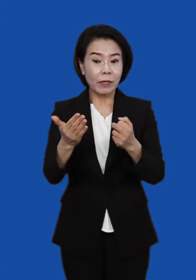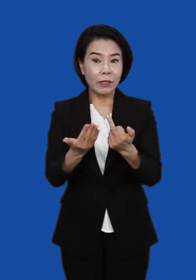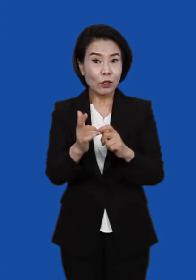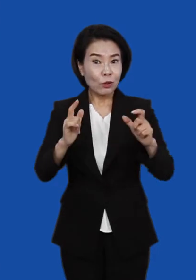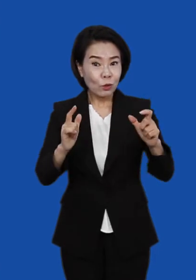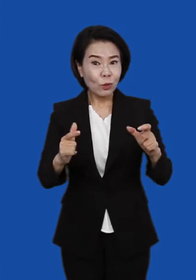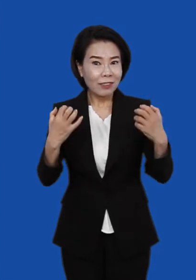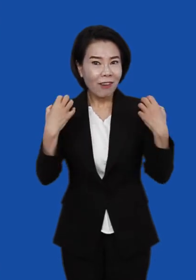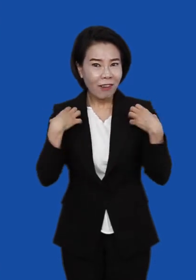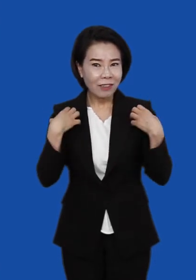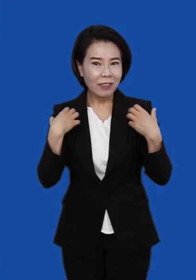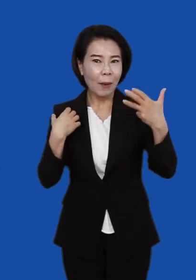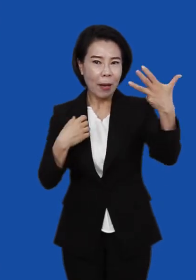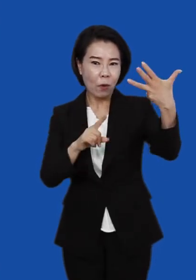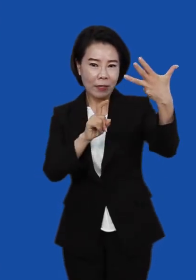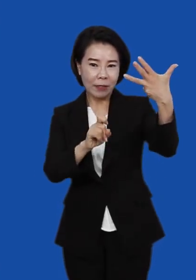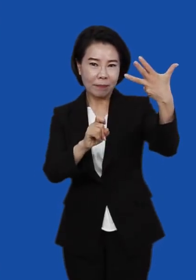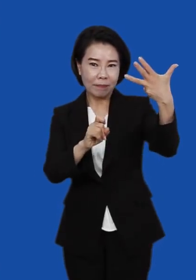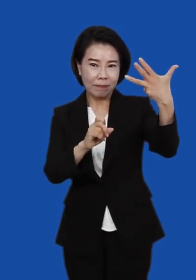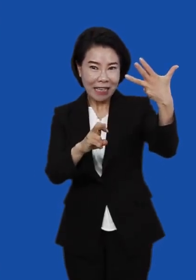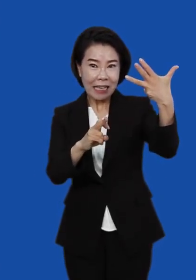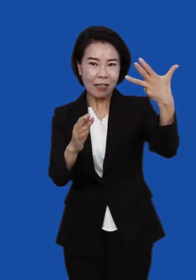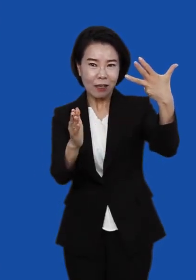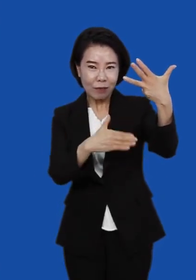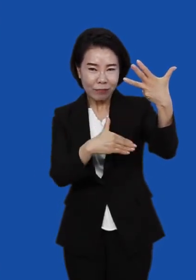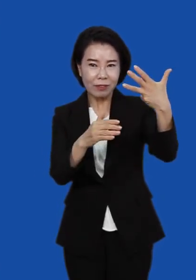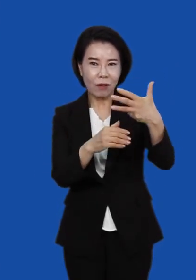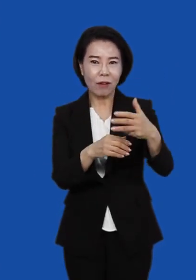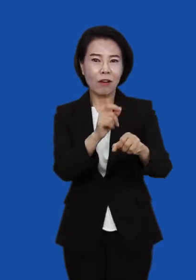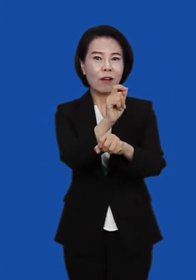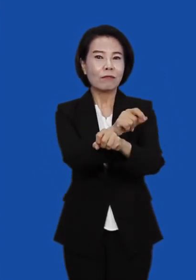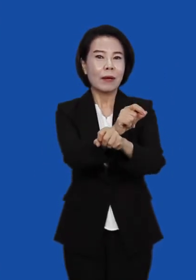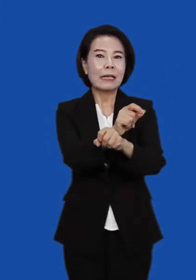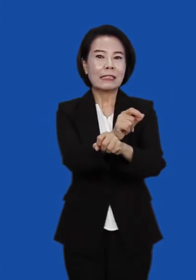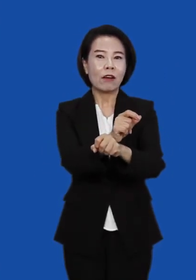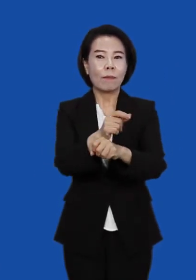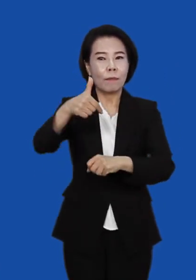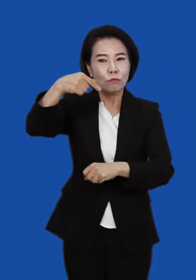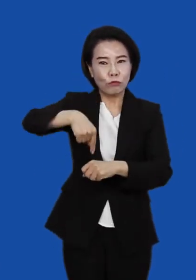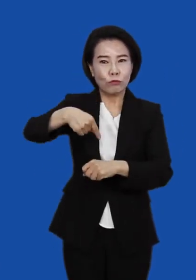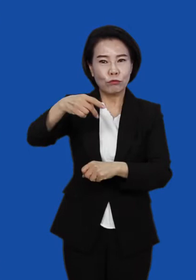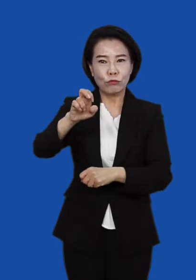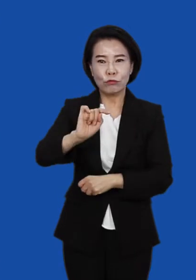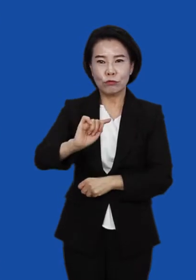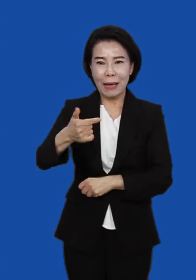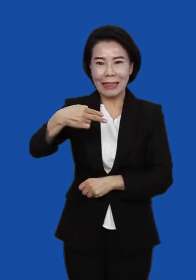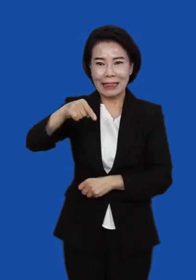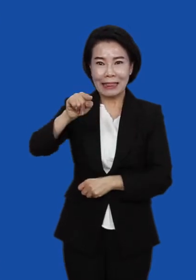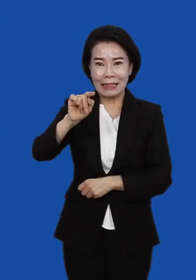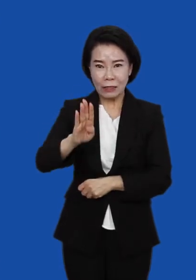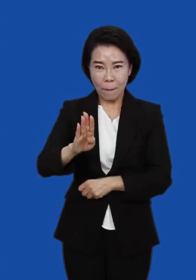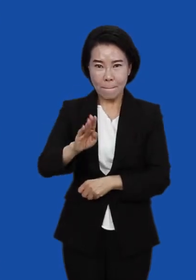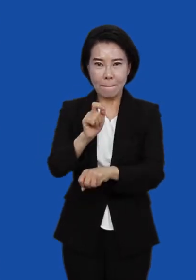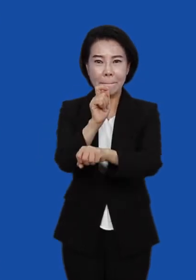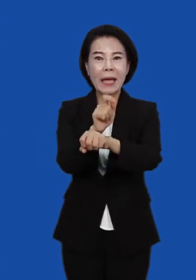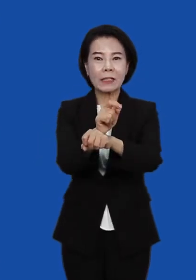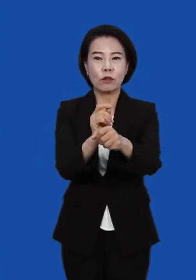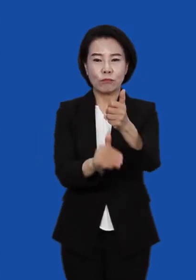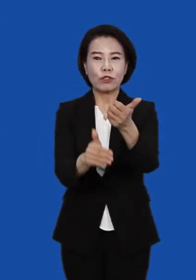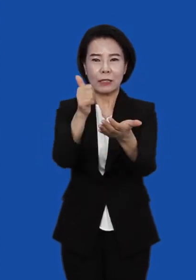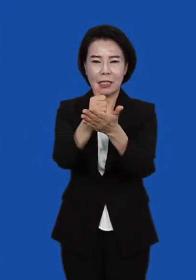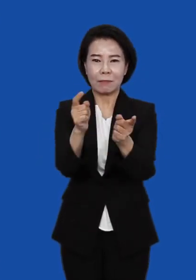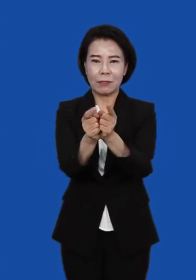이에 따라 제주도는 지난 12일부터 구만섭 행정부지사의 도지사 권한대행 체제를 가동했습니다.